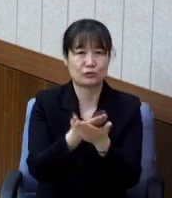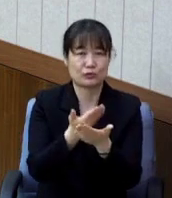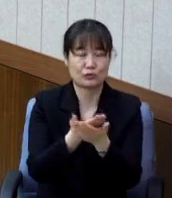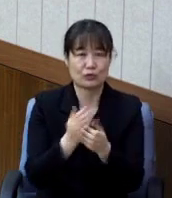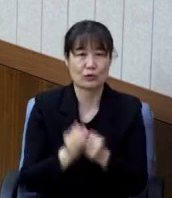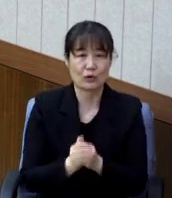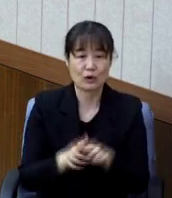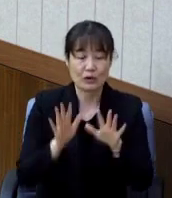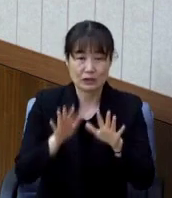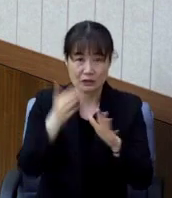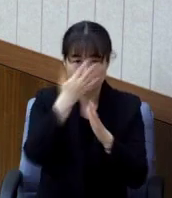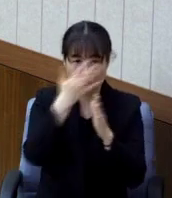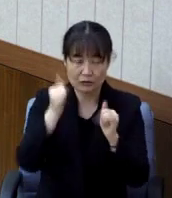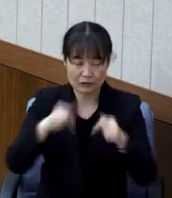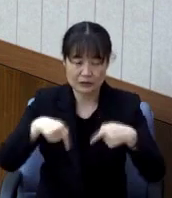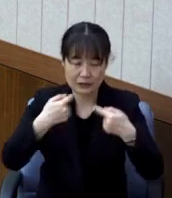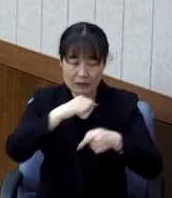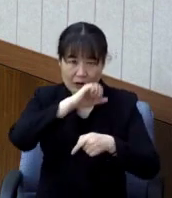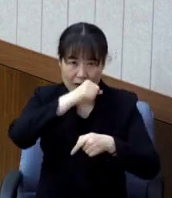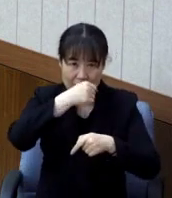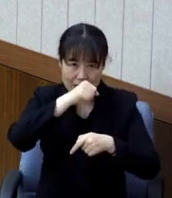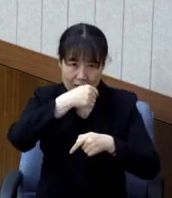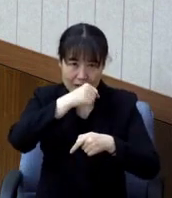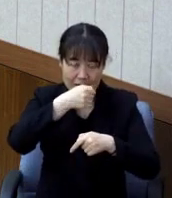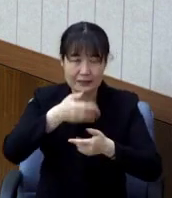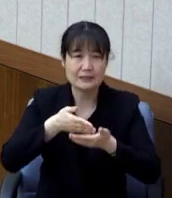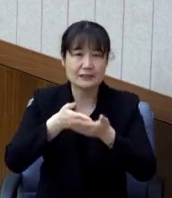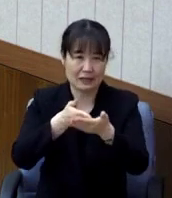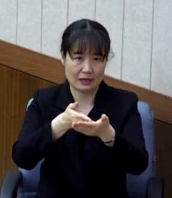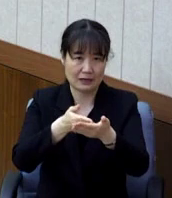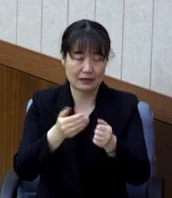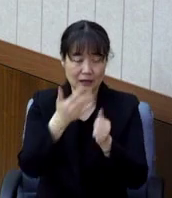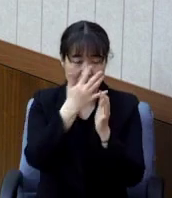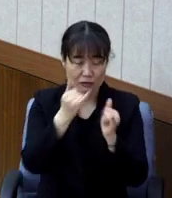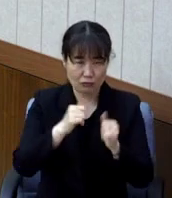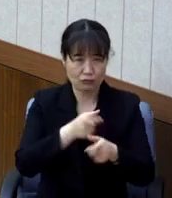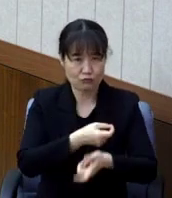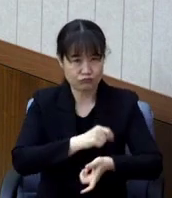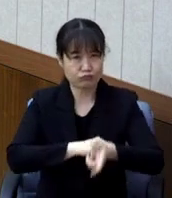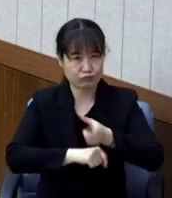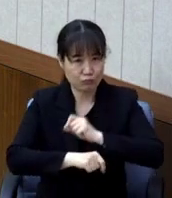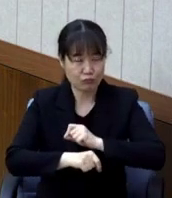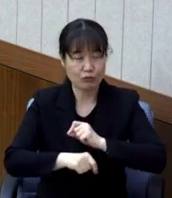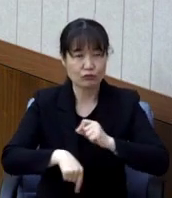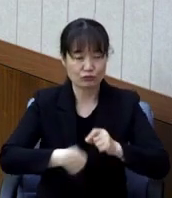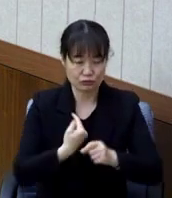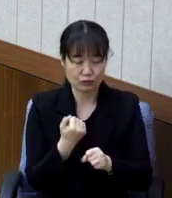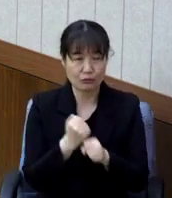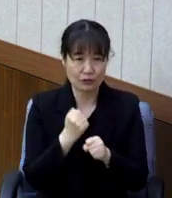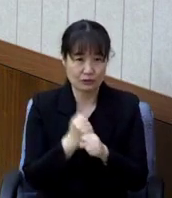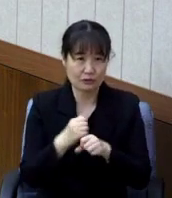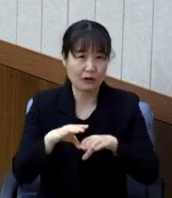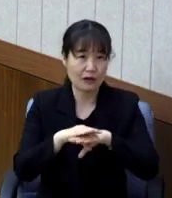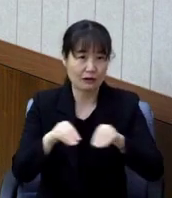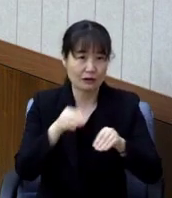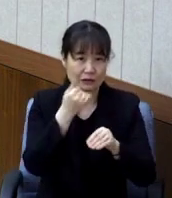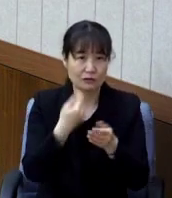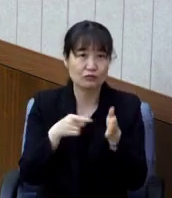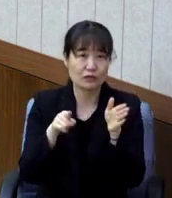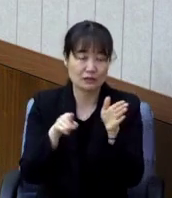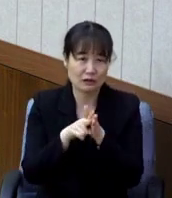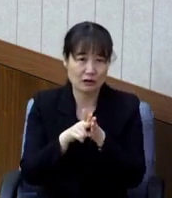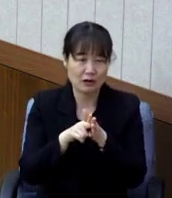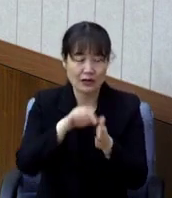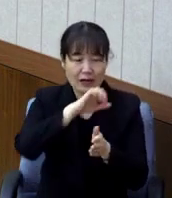구체적으로 청년 참여 예산 편성을 제안드립니다. 청년들 스스로가 발굴한 문제를 스스로가 해결할 수 있도록